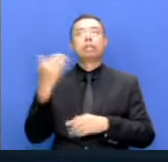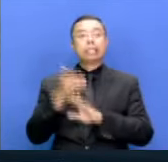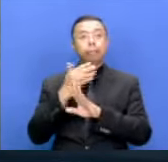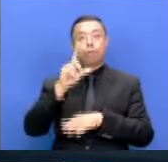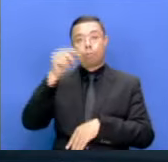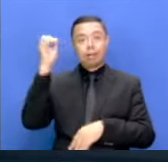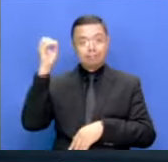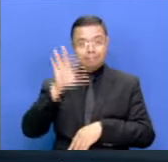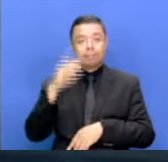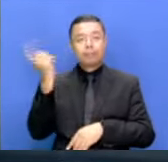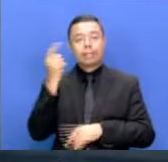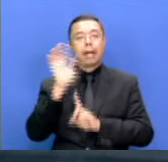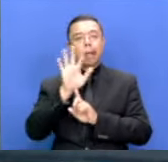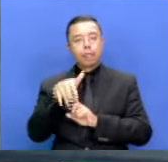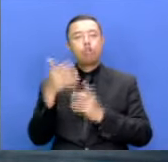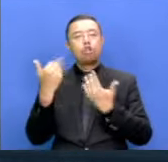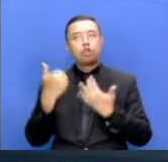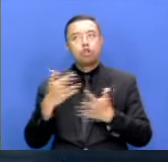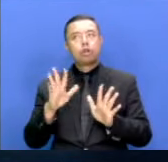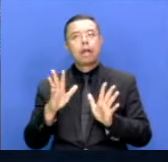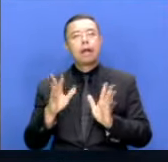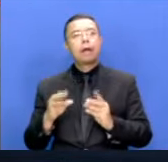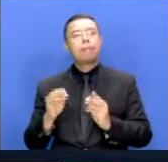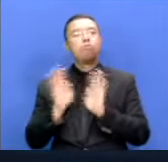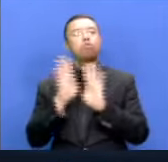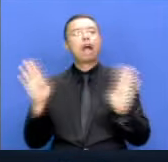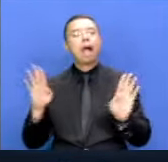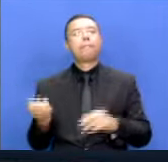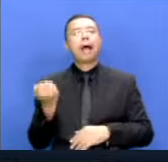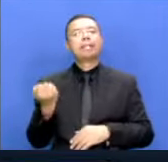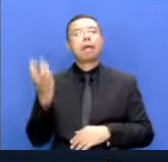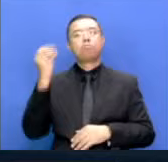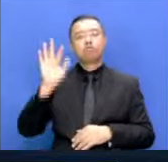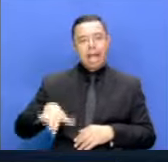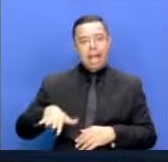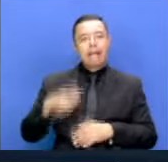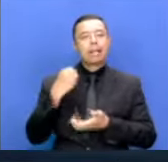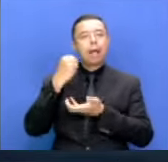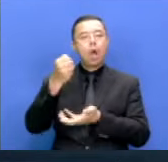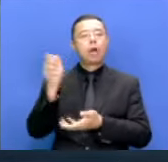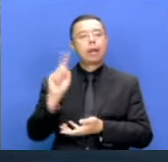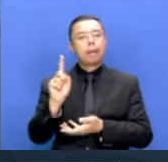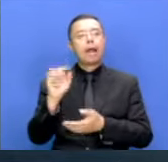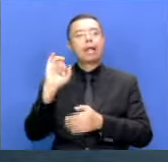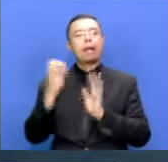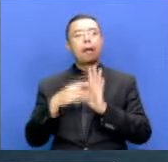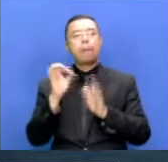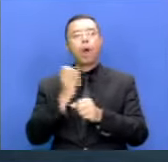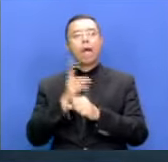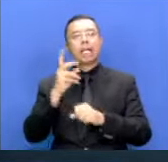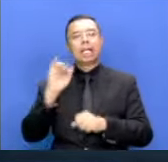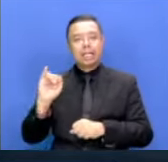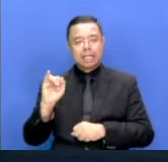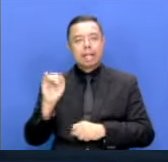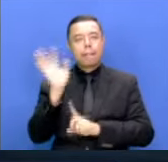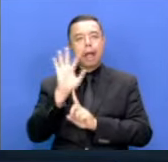pemerintah Kabupaten Bantul Yogyakarta menggelar pasar murah sembako di lapangan Karangtalun Imogiri Bantul